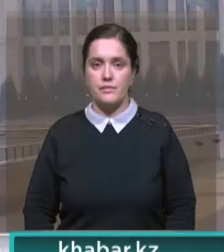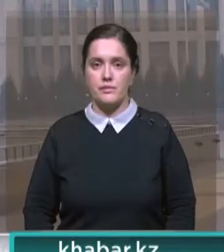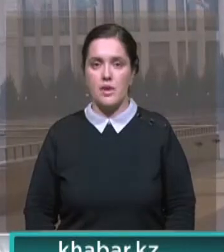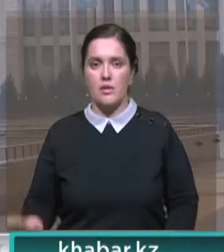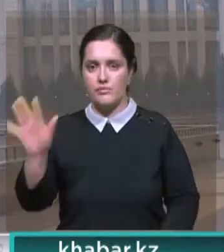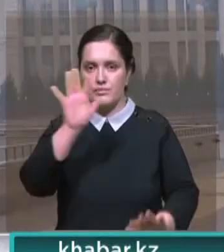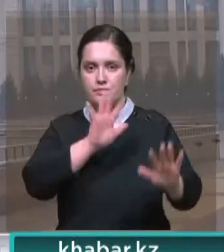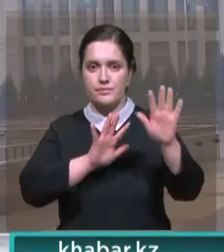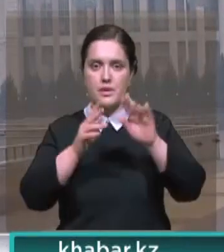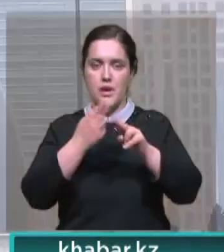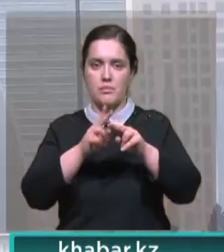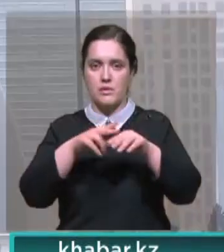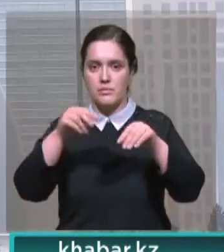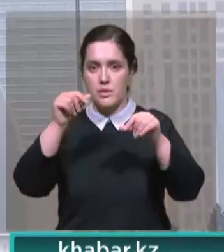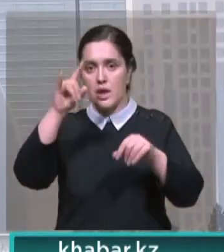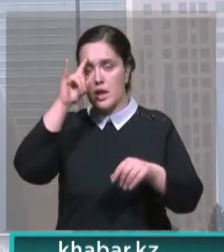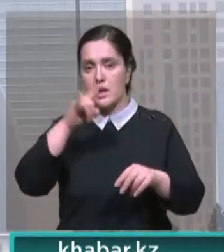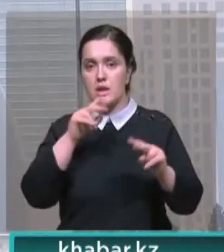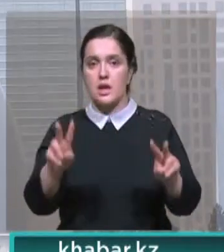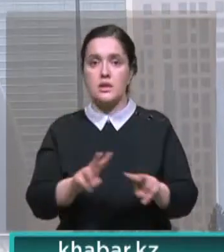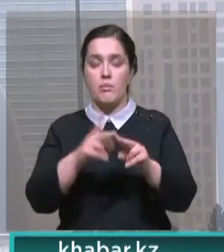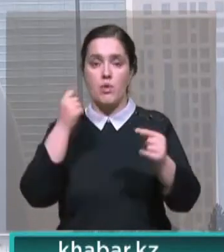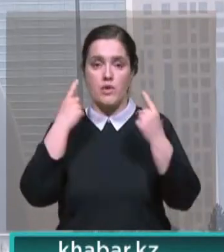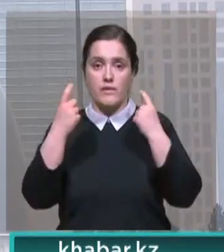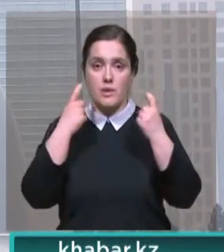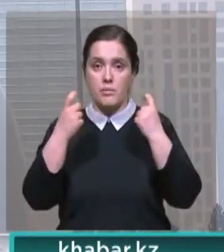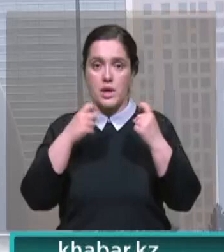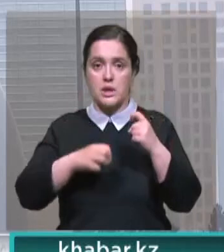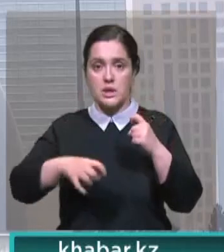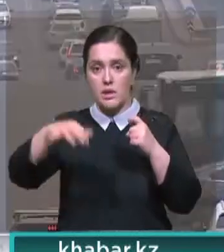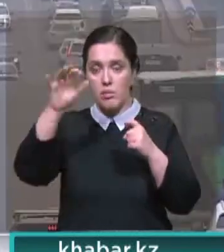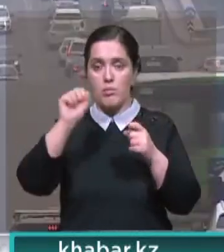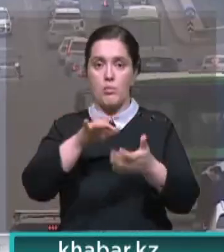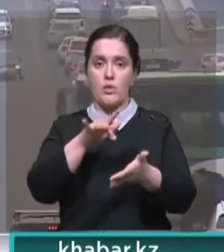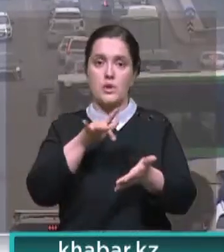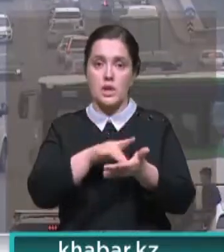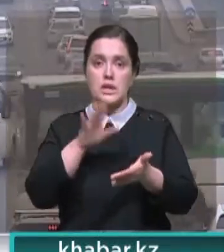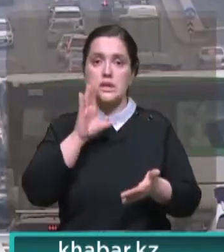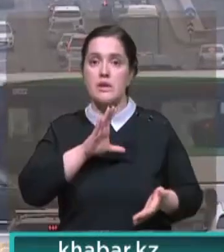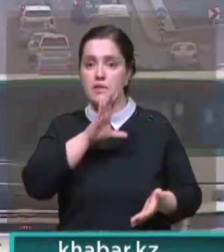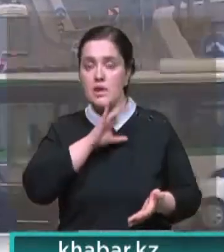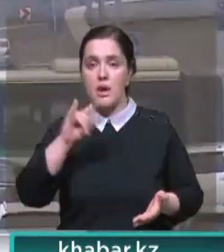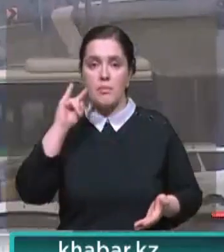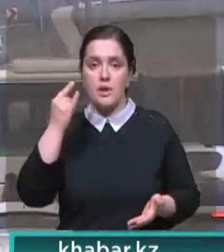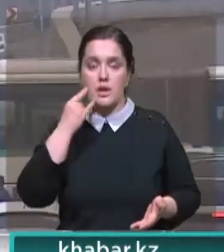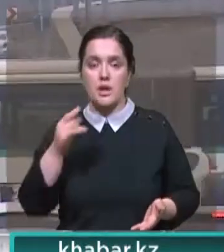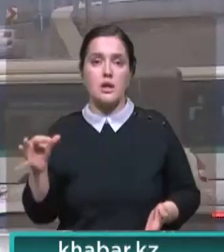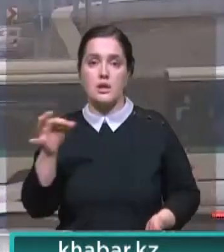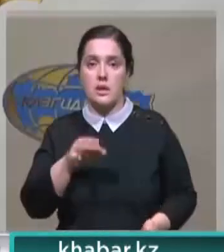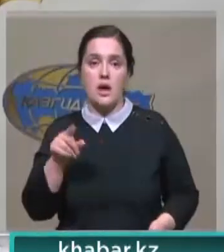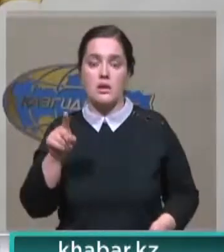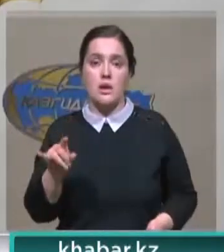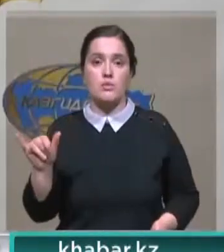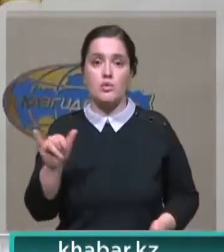Тем временем густой смог сегодня накрыл казахстанскую столицу. По информации метеорологов, дым мог прийти в мегаполис севера страны и